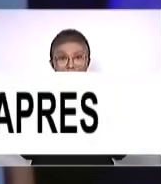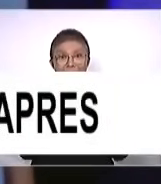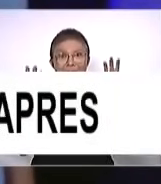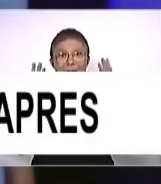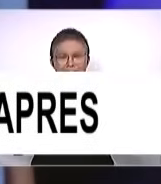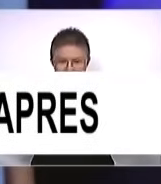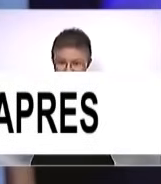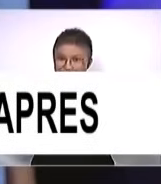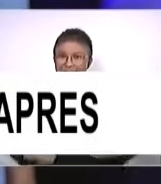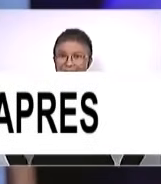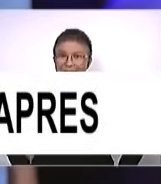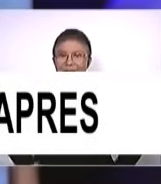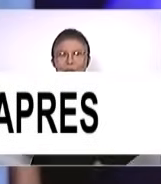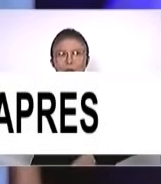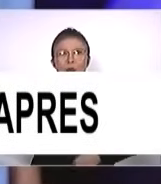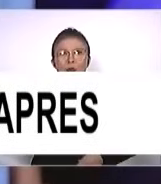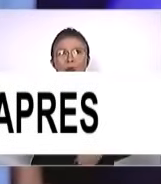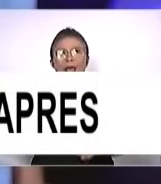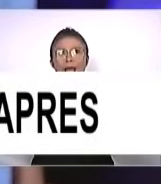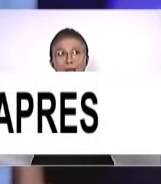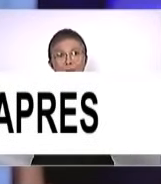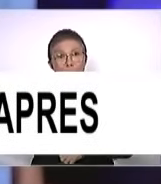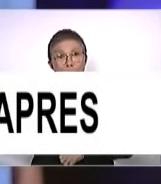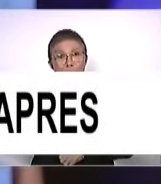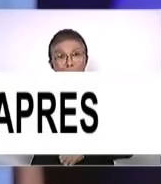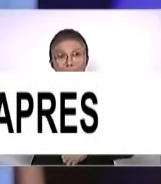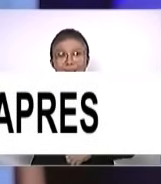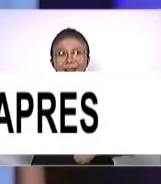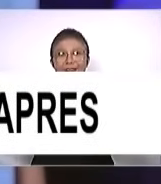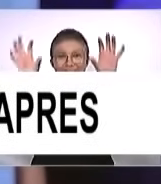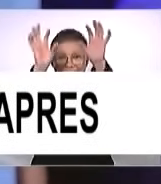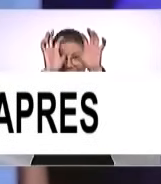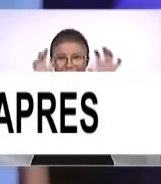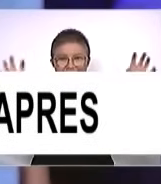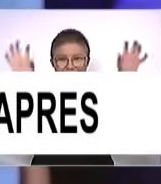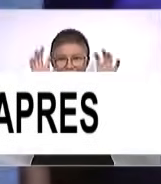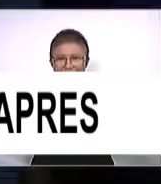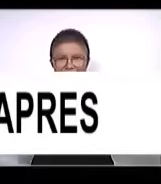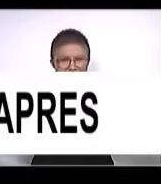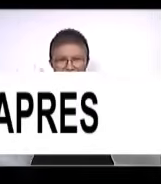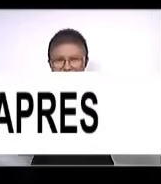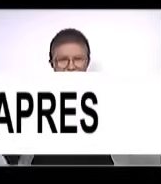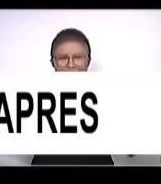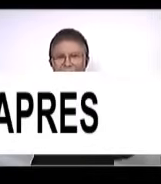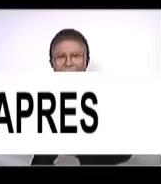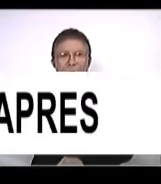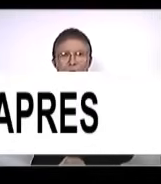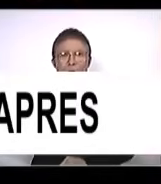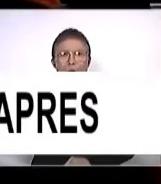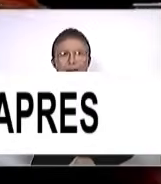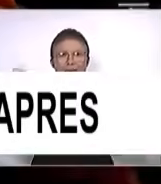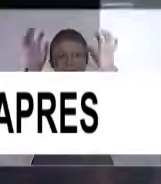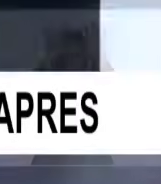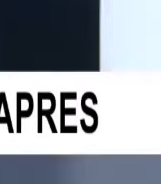pertanyaan itu sulit dijawab oleh lawan debat begitu Kang Ujang e justru yang menjadi pertanyaan Apakah dengan istilah-istilah sulit